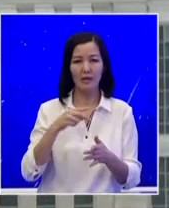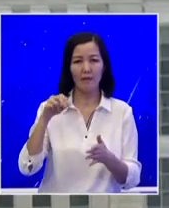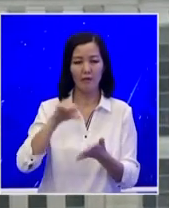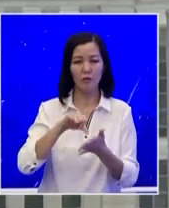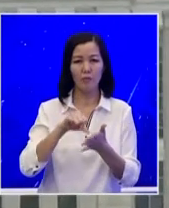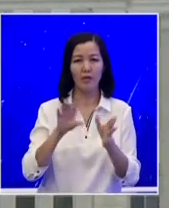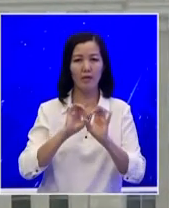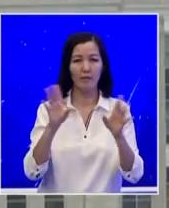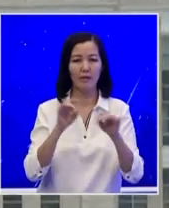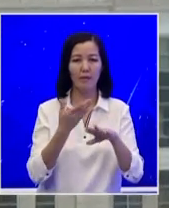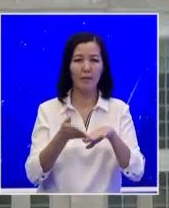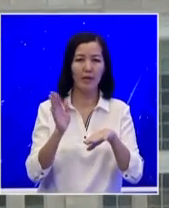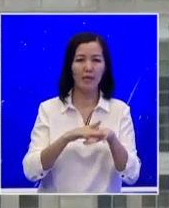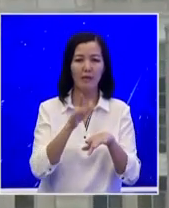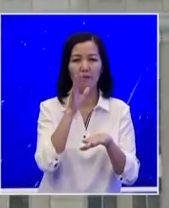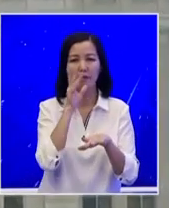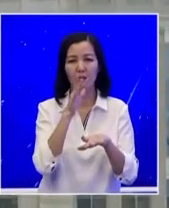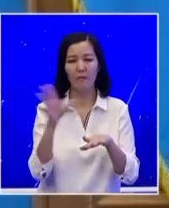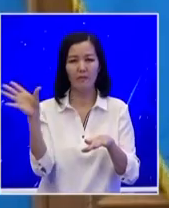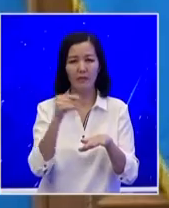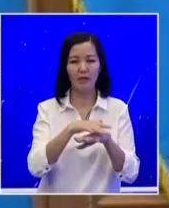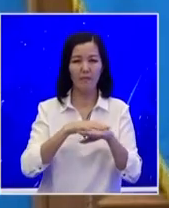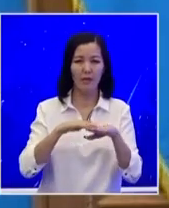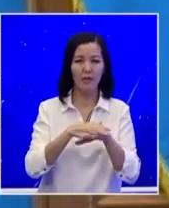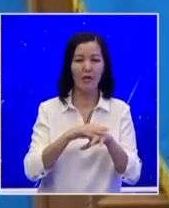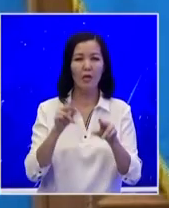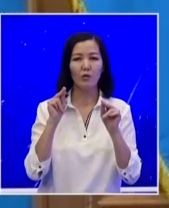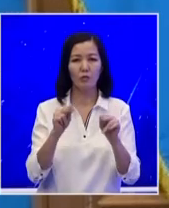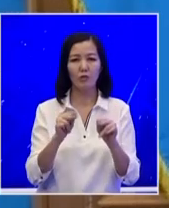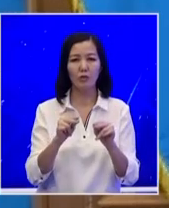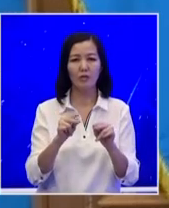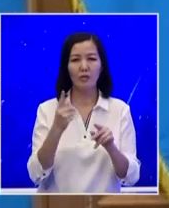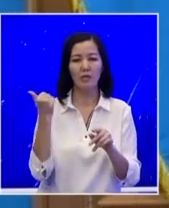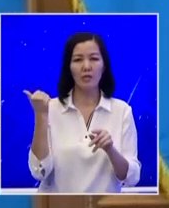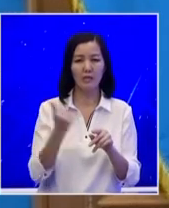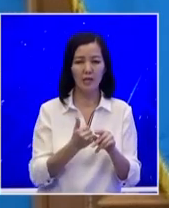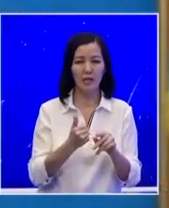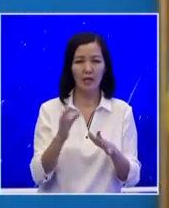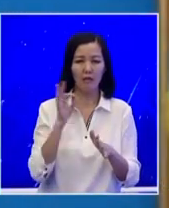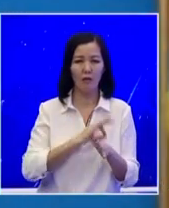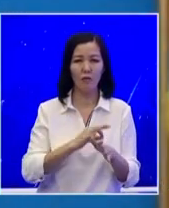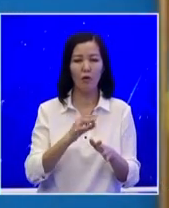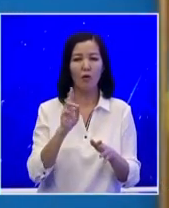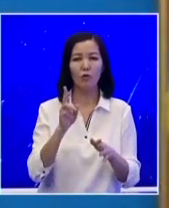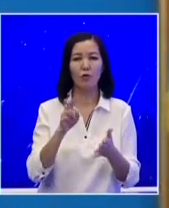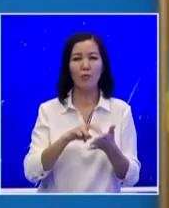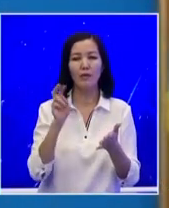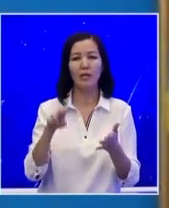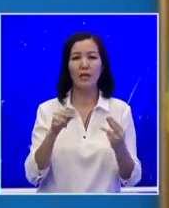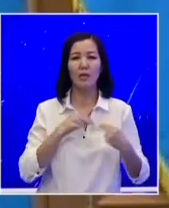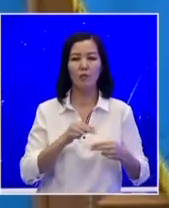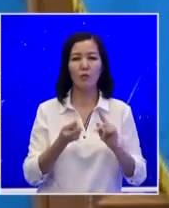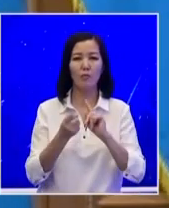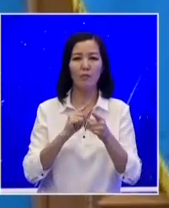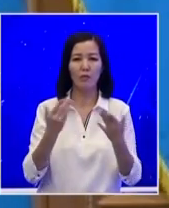период оказался сложным для многих граждан. У кого-то существенно снизились доходы, кто-то потерял работу, а кому-то пришлось